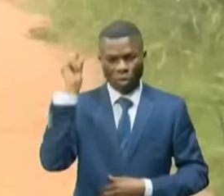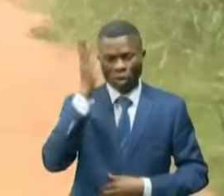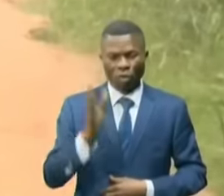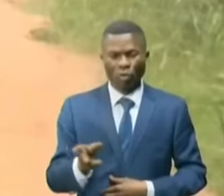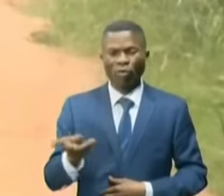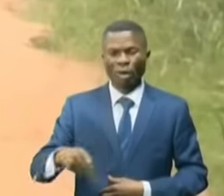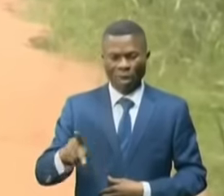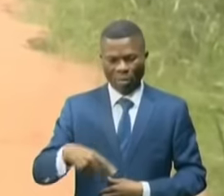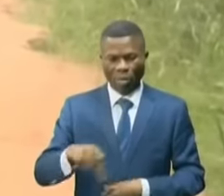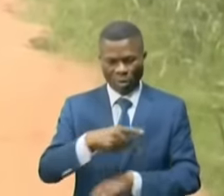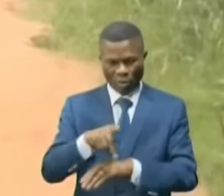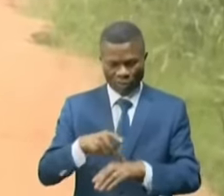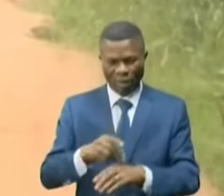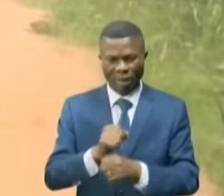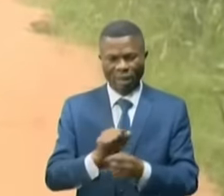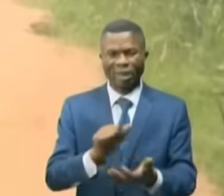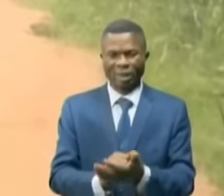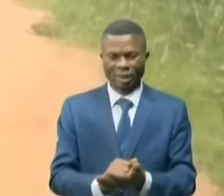province.